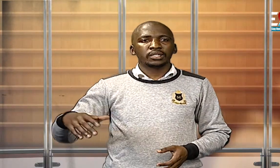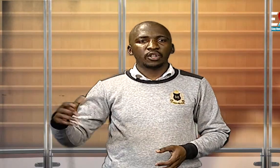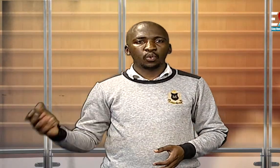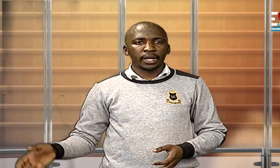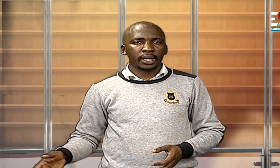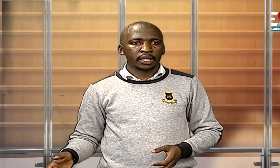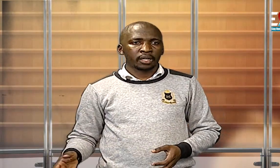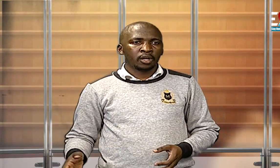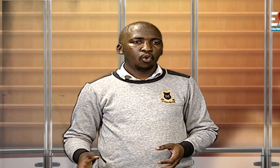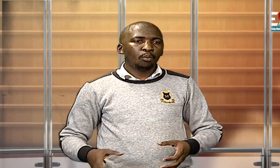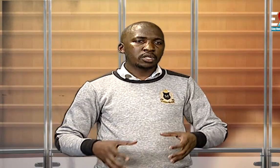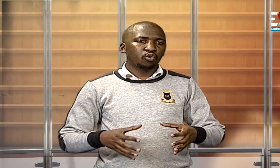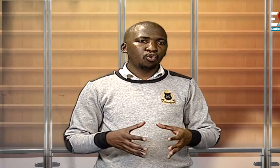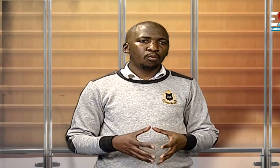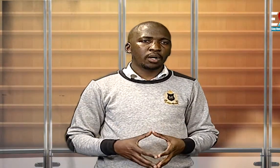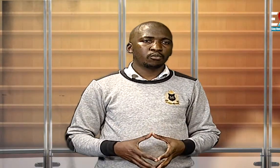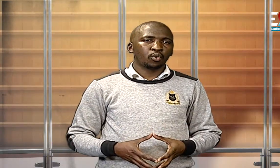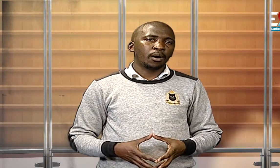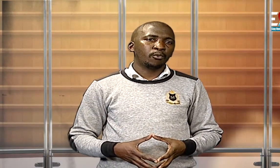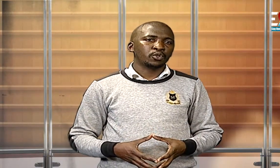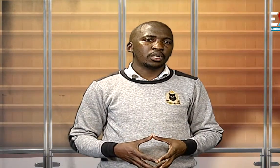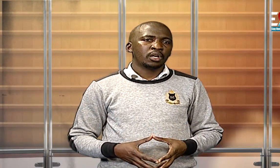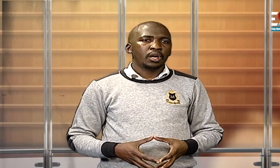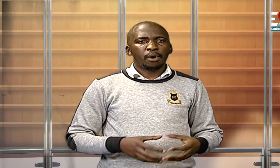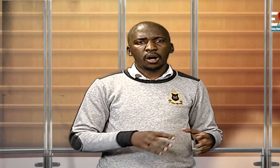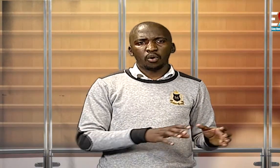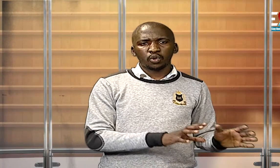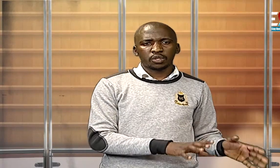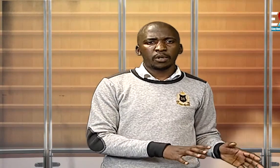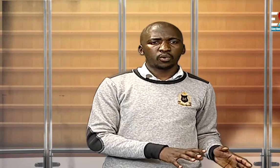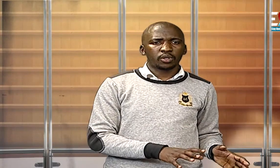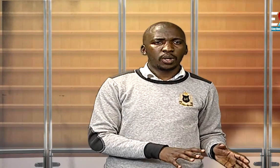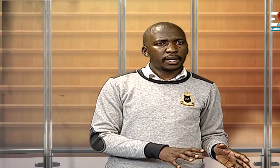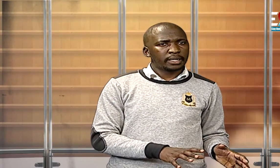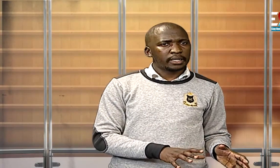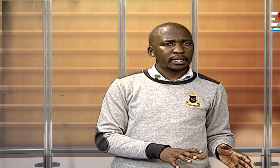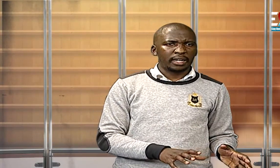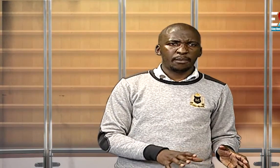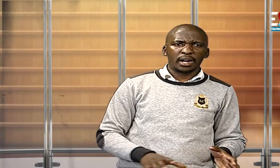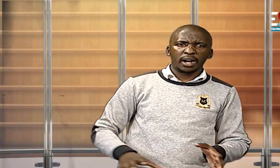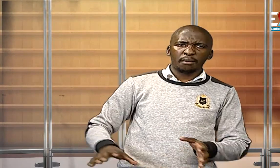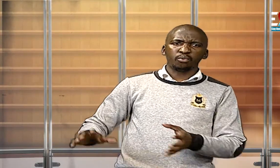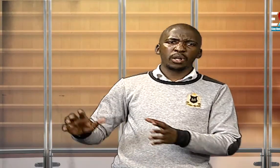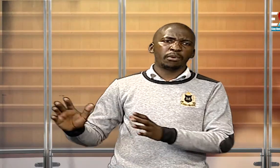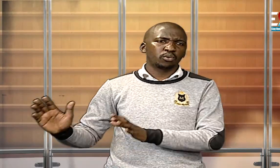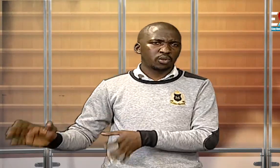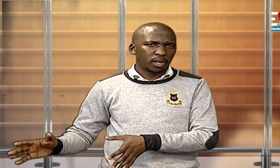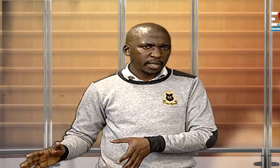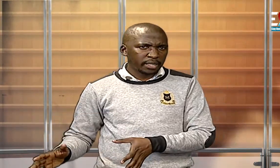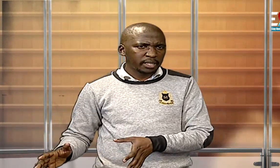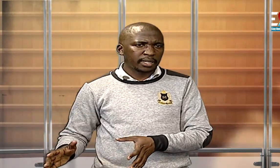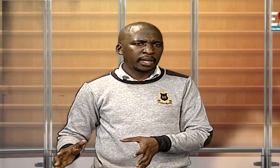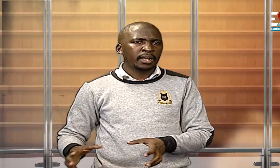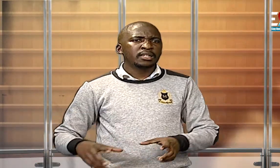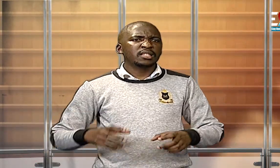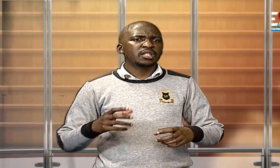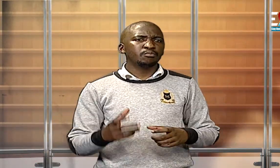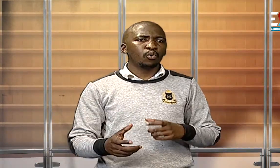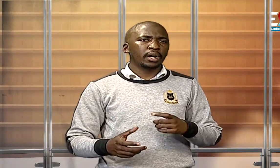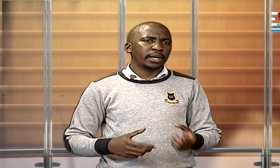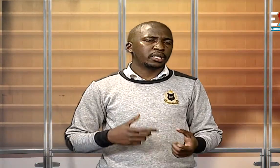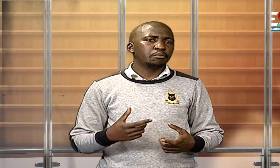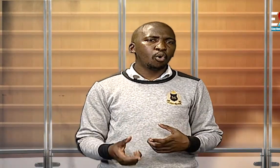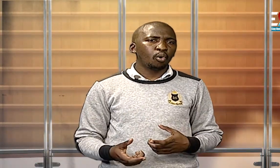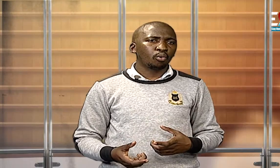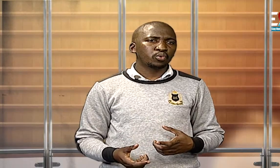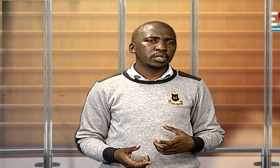sitibongo letehlukene uma sikhuluma ngemngcwabo nje bakaNkosi bangcwatshwa ngalenye indlela bakankhambule bangcwatshwa ngalenye indlela siye